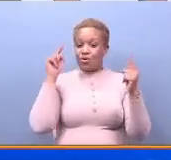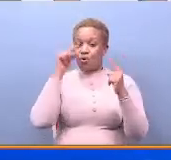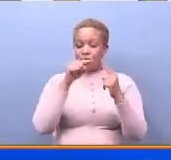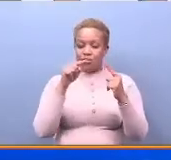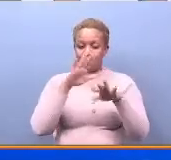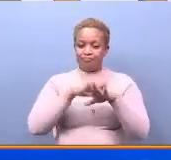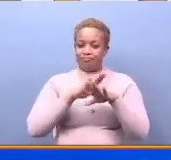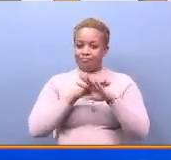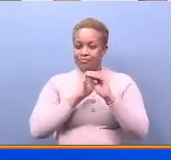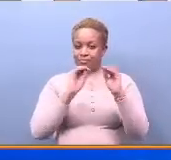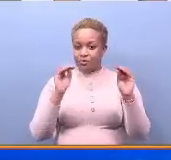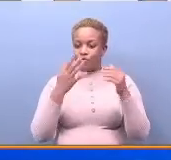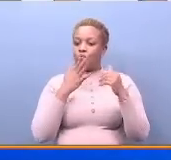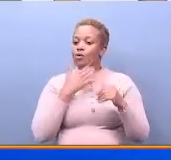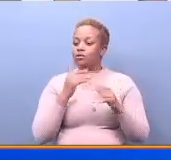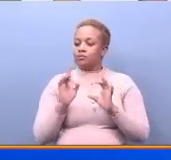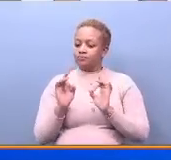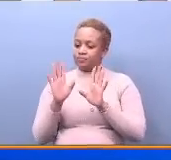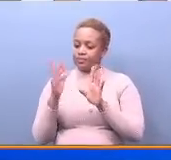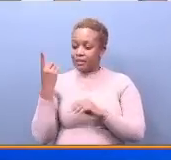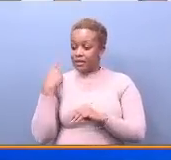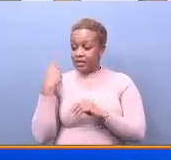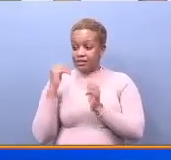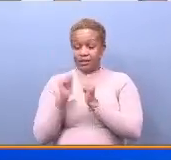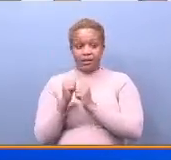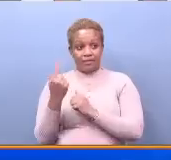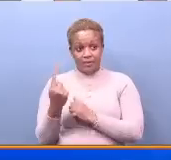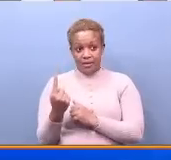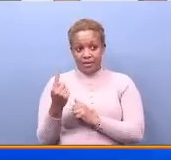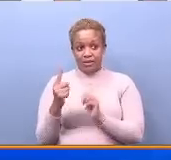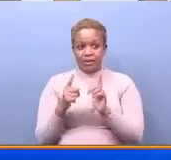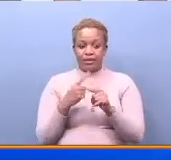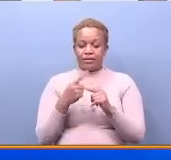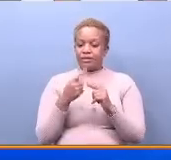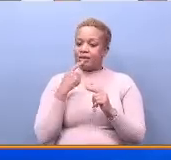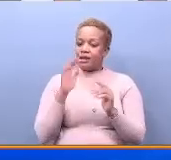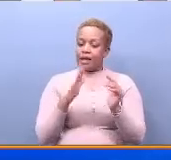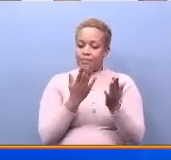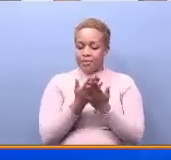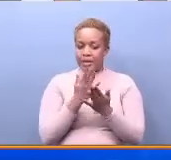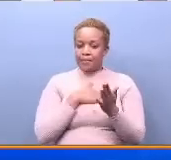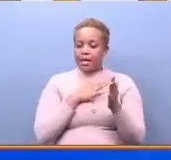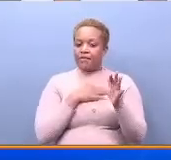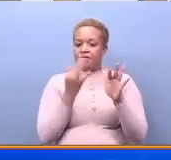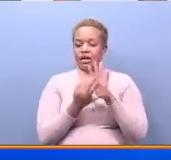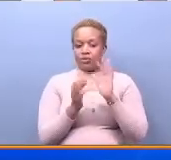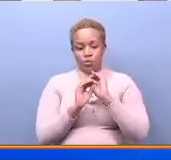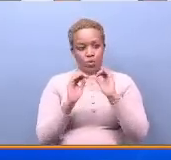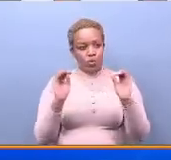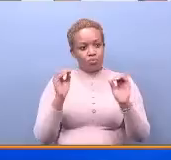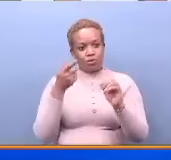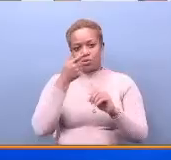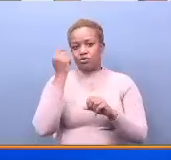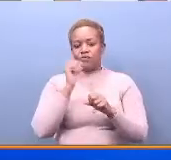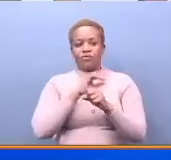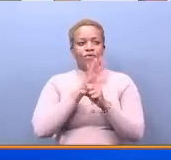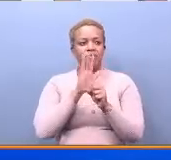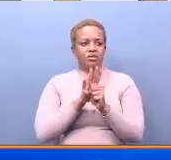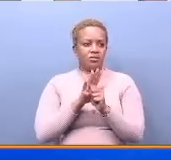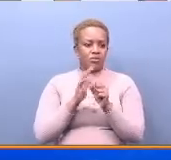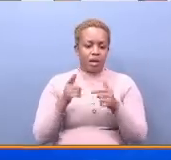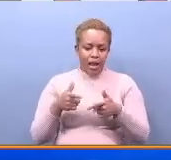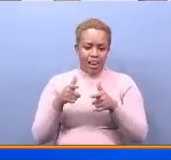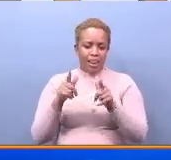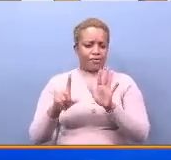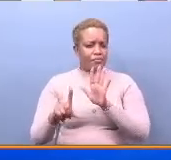kunitoa tarehe 11. Wakasema apili yangu haikufaliwa on time. Lakini sababu ya COVID, ilikuwa tunaruhusiwa na